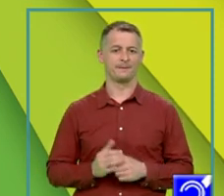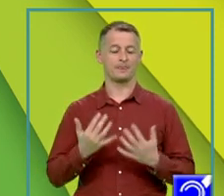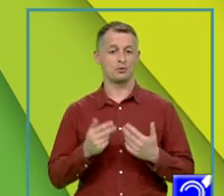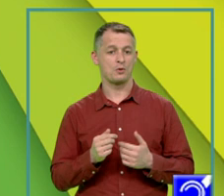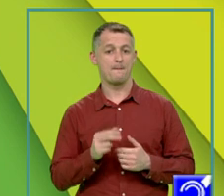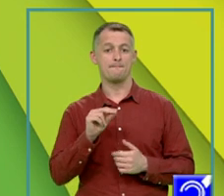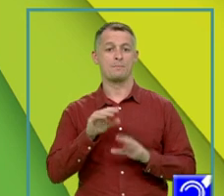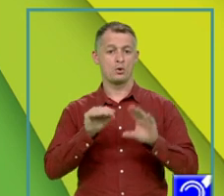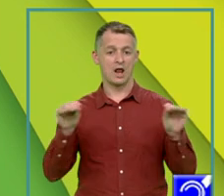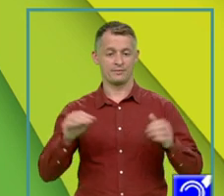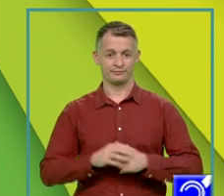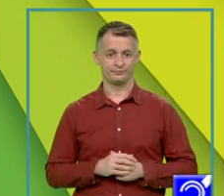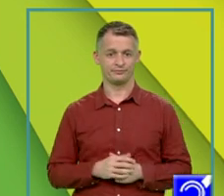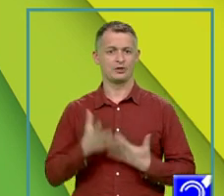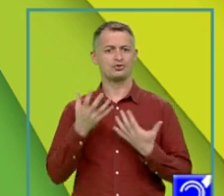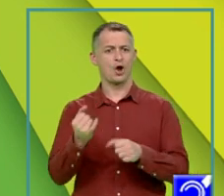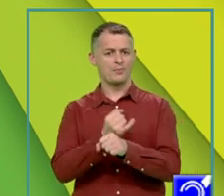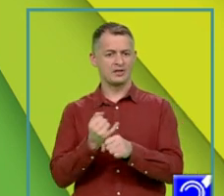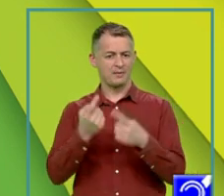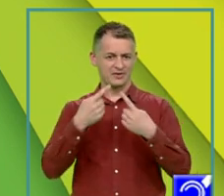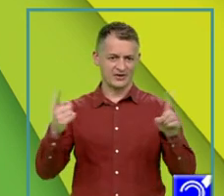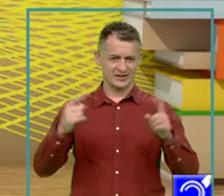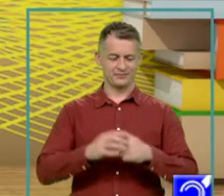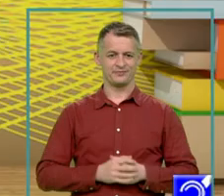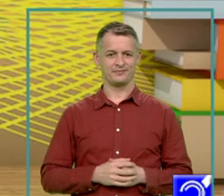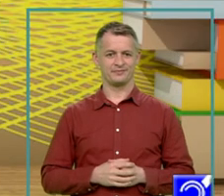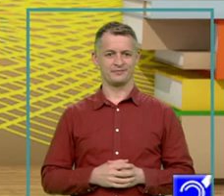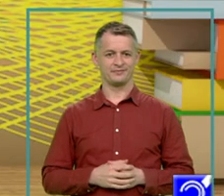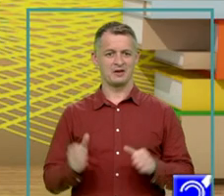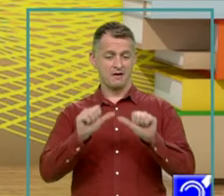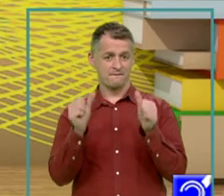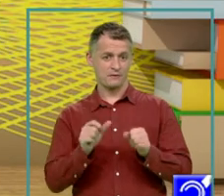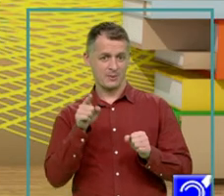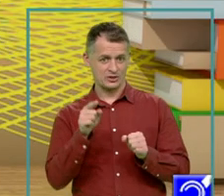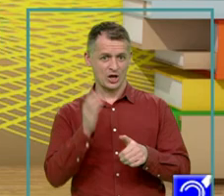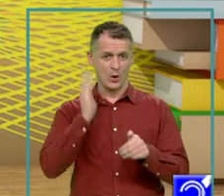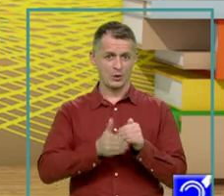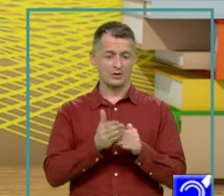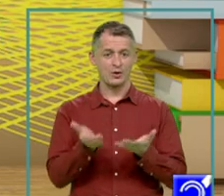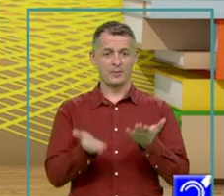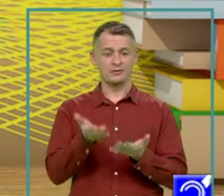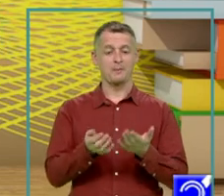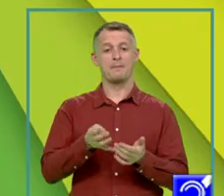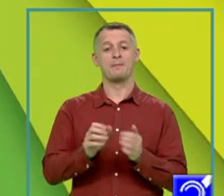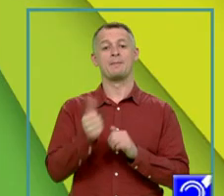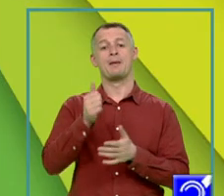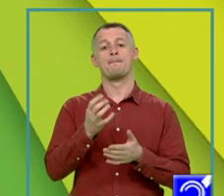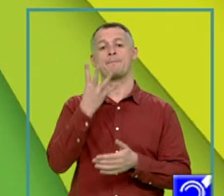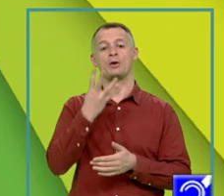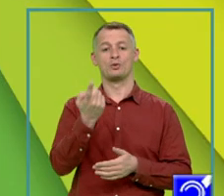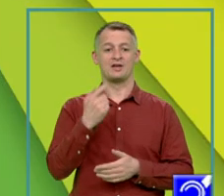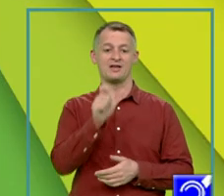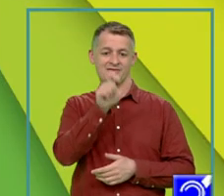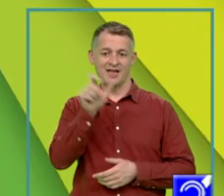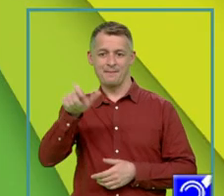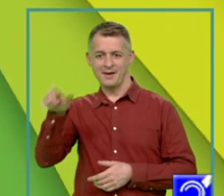plural și observăm diferit la forma aceasta ultima față de primele patru din tabel apoi